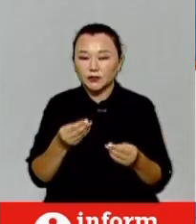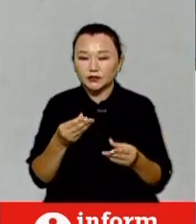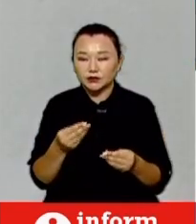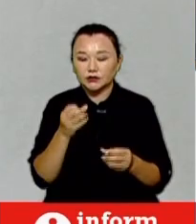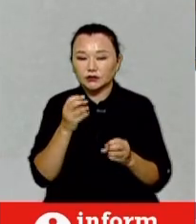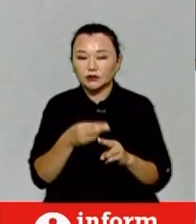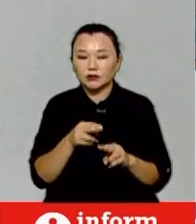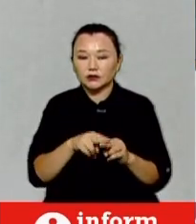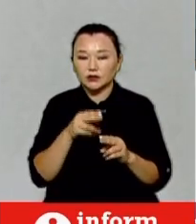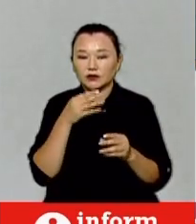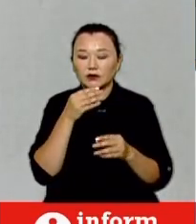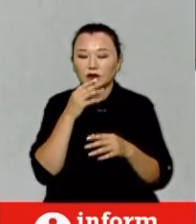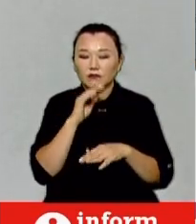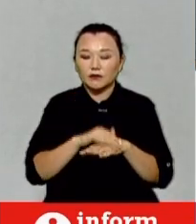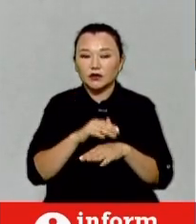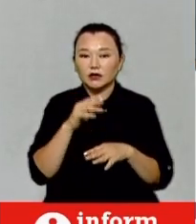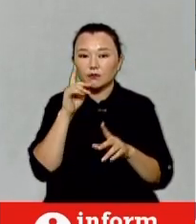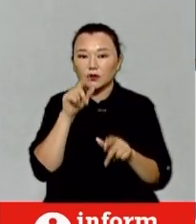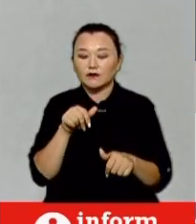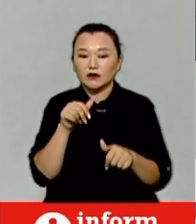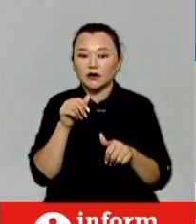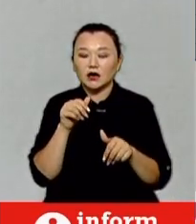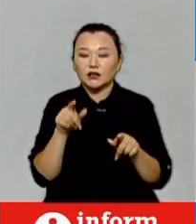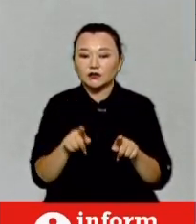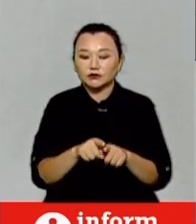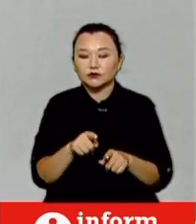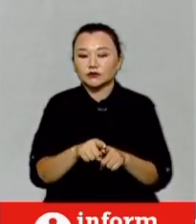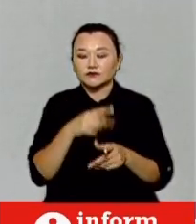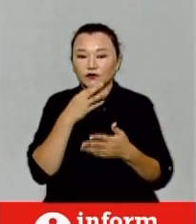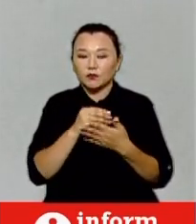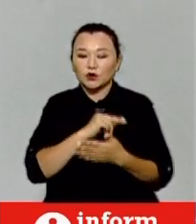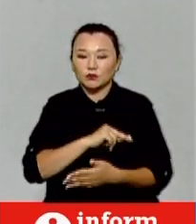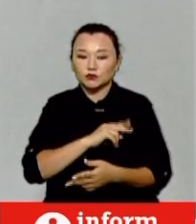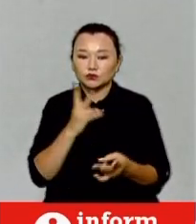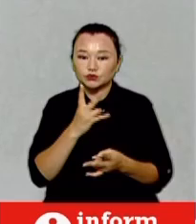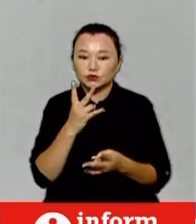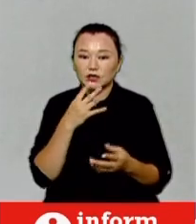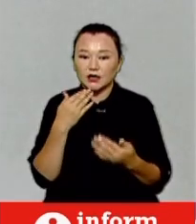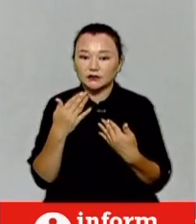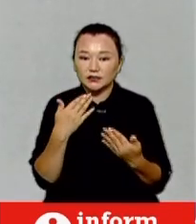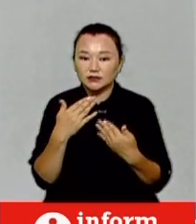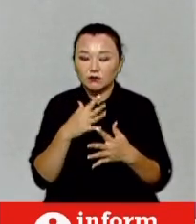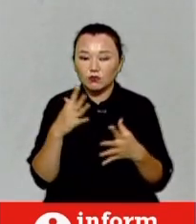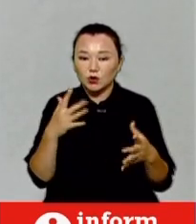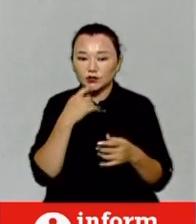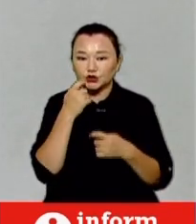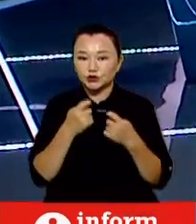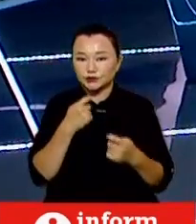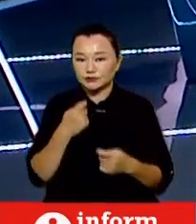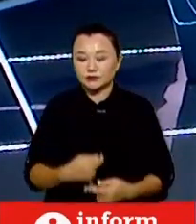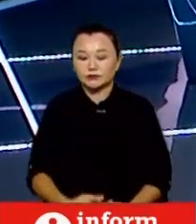не менее, это не умаляет факт совершения правонарушения. То есть, тем не менее, к своим обязанностям нужно относиться более тщательно.